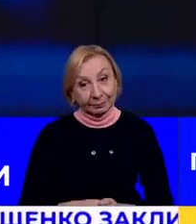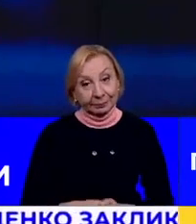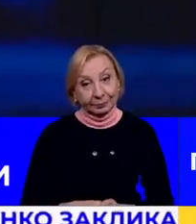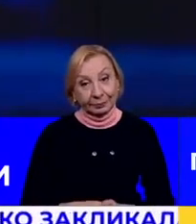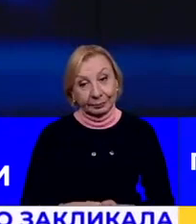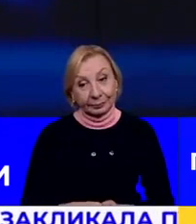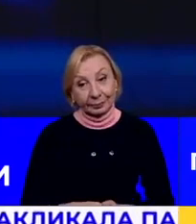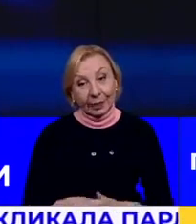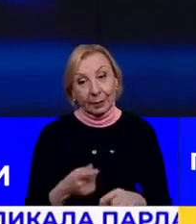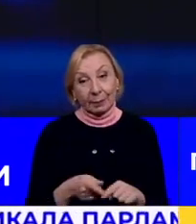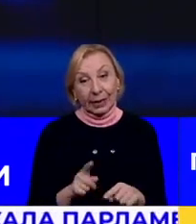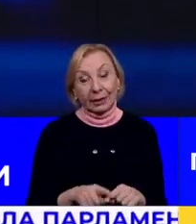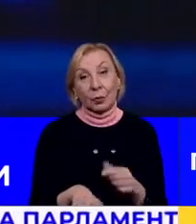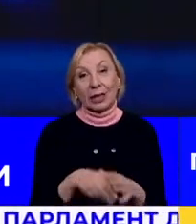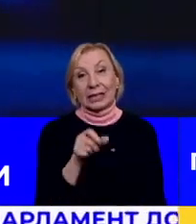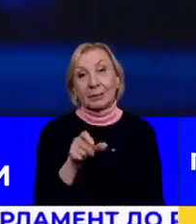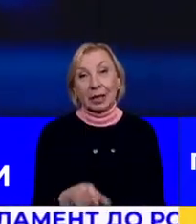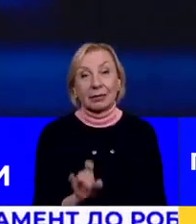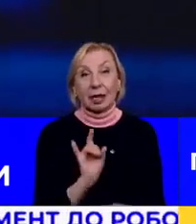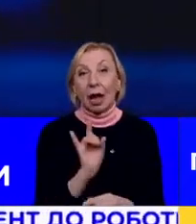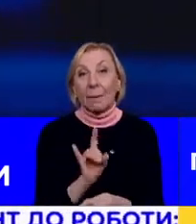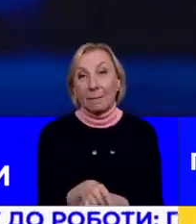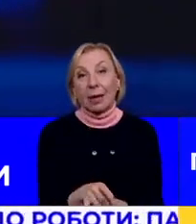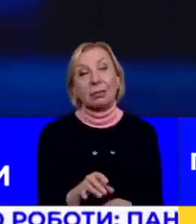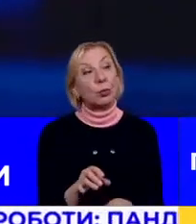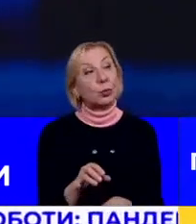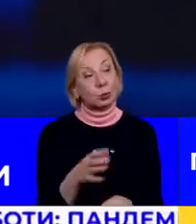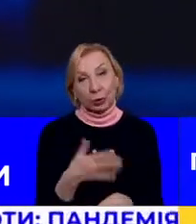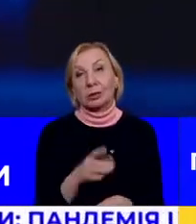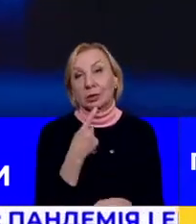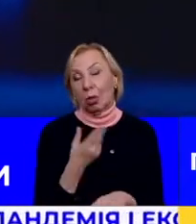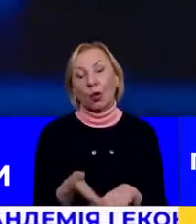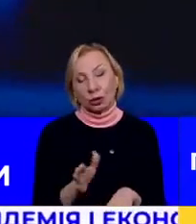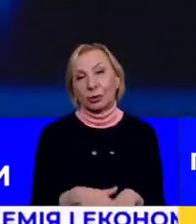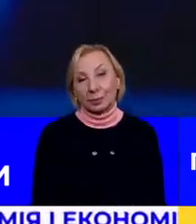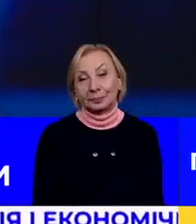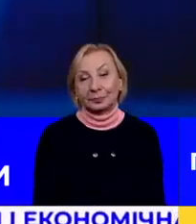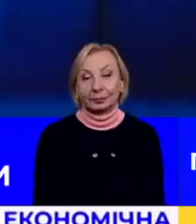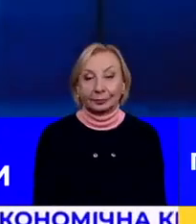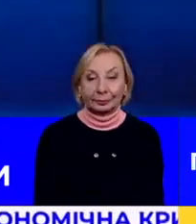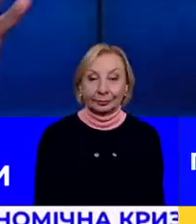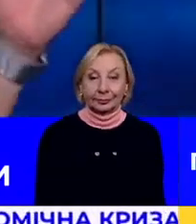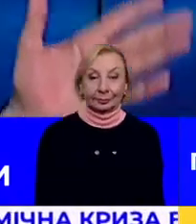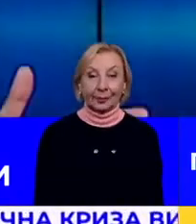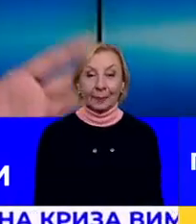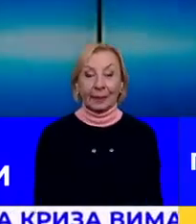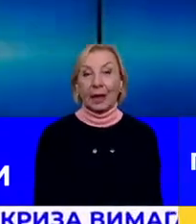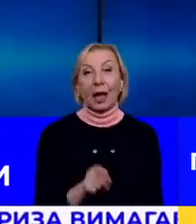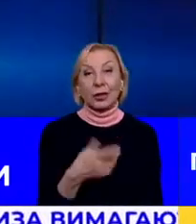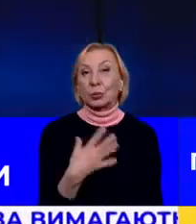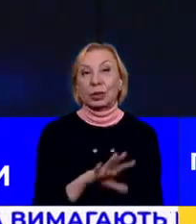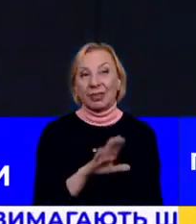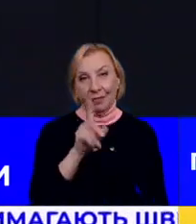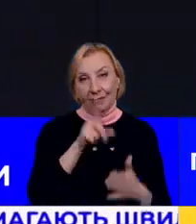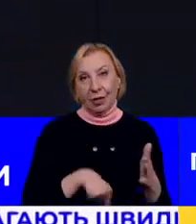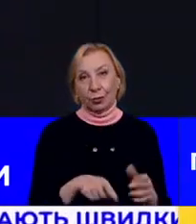страну. Поэтому избирателя сегодня обмануть все сложнее и сложнее. И они уже не ведутся на какие-то просто билбордики, бигборды, рекламу и так далее.